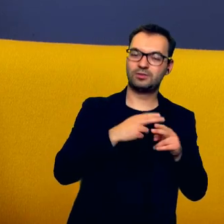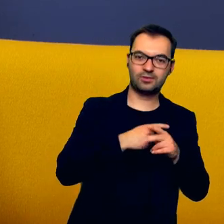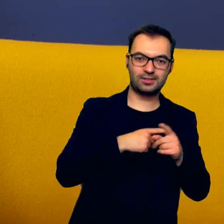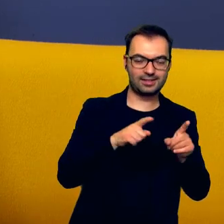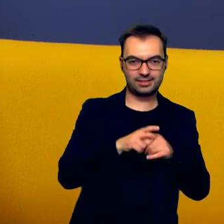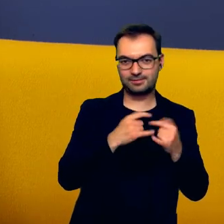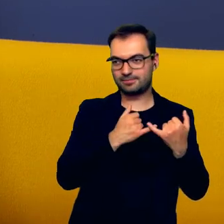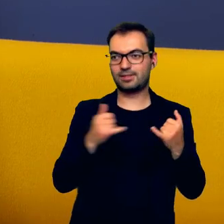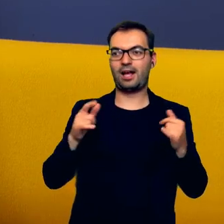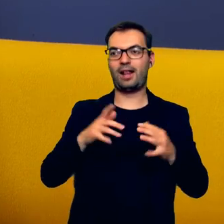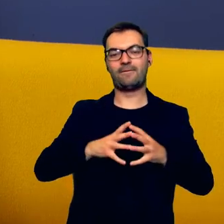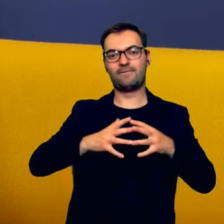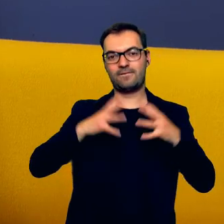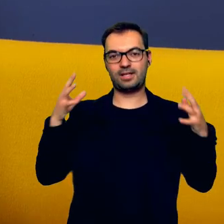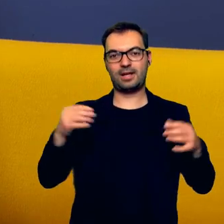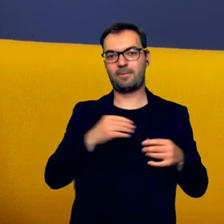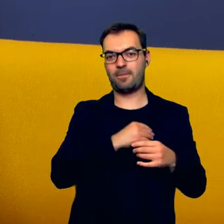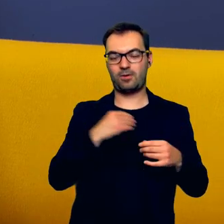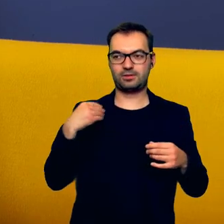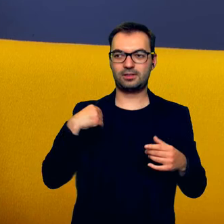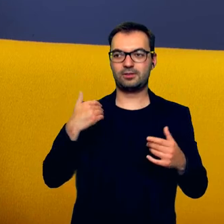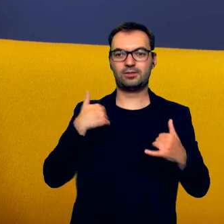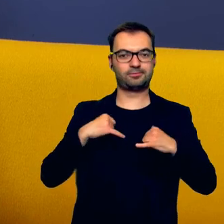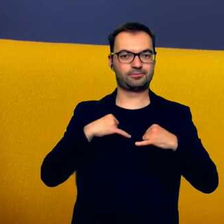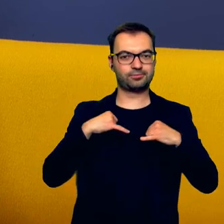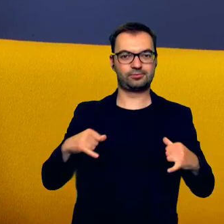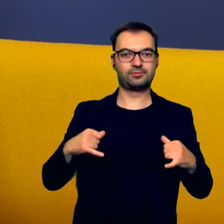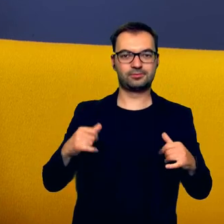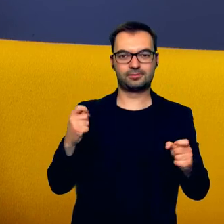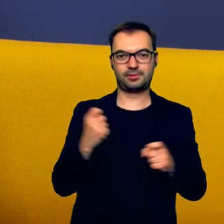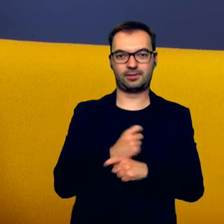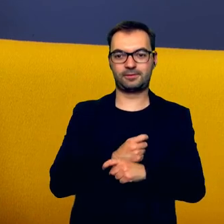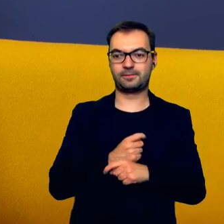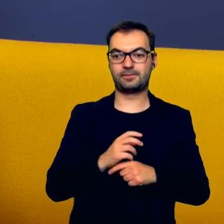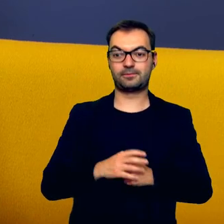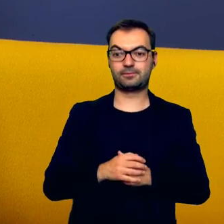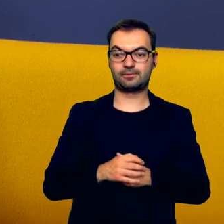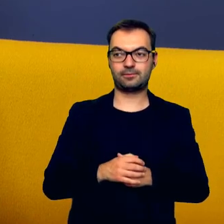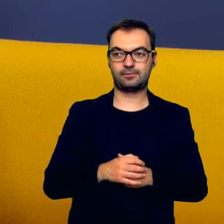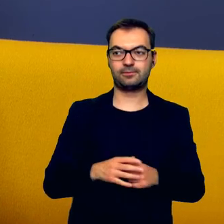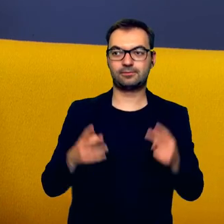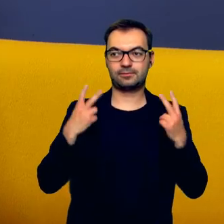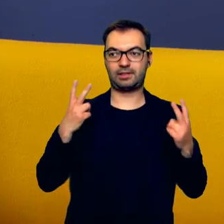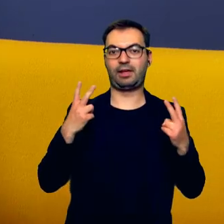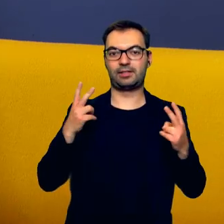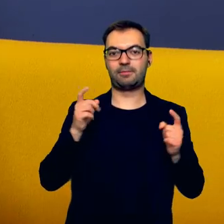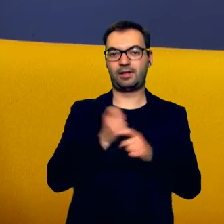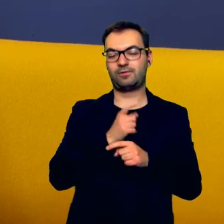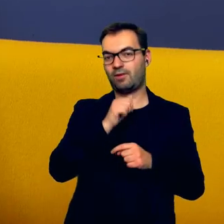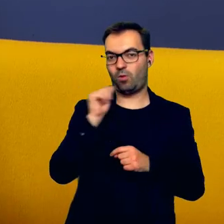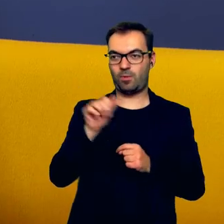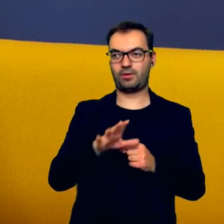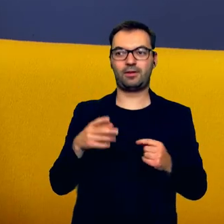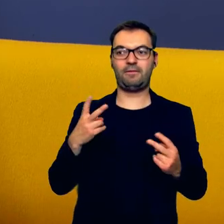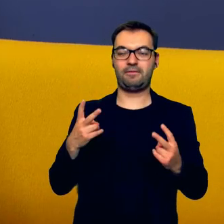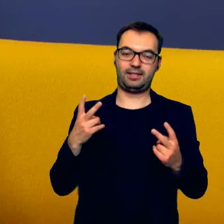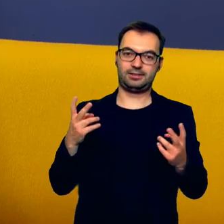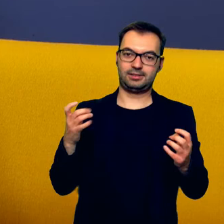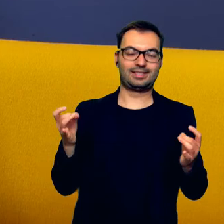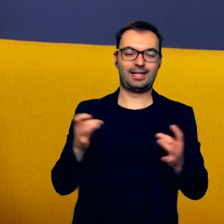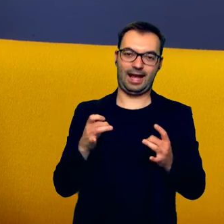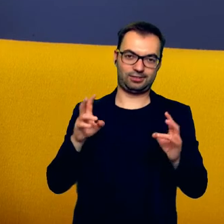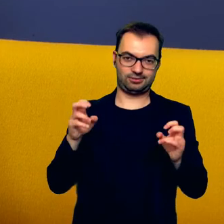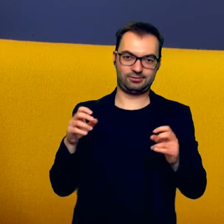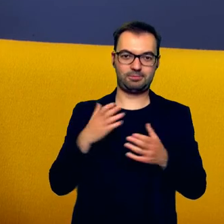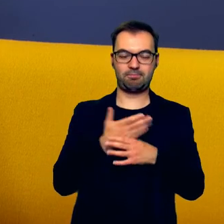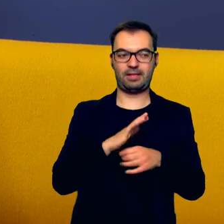a jednocześnie Wielkiej Rzeczpospolitej, która była potężnym krajem, ważnym krajem europejskim, bardzo ważnym graczem na